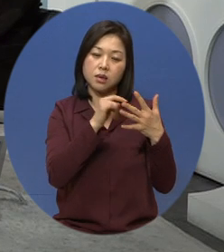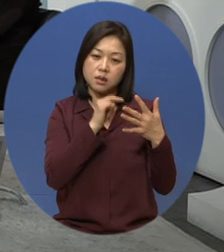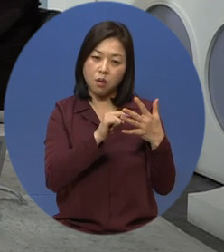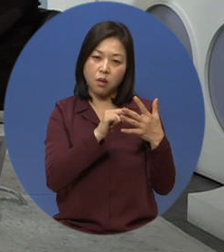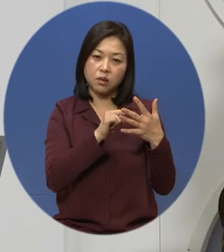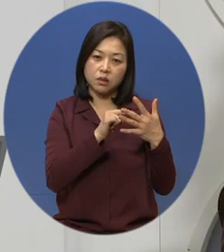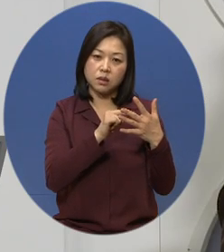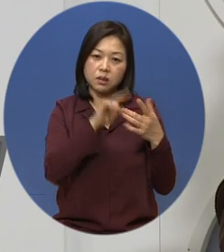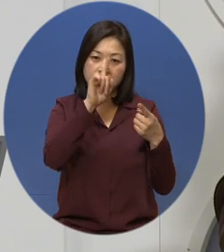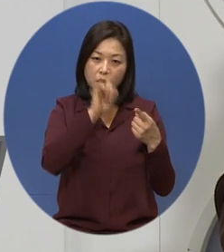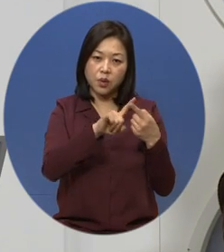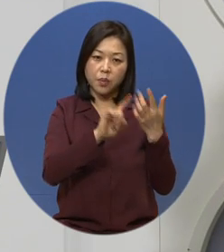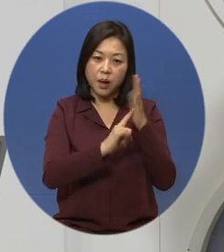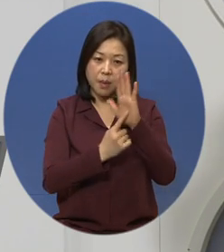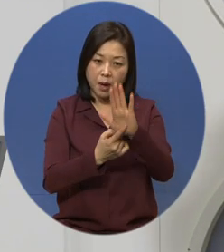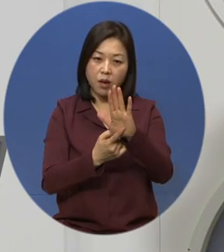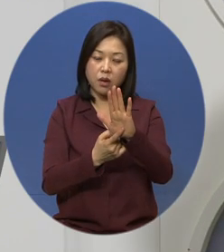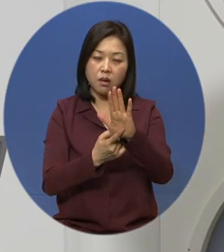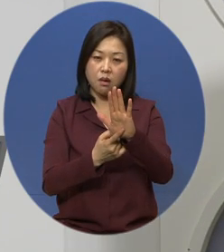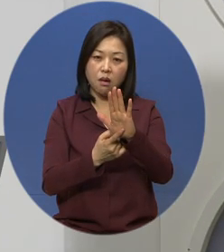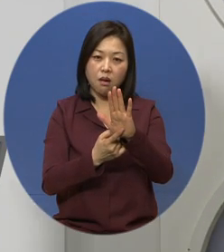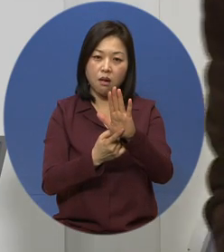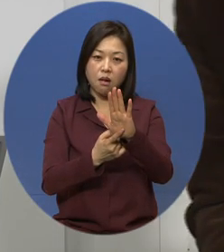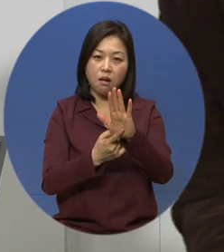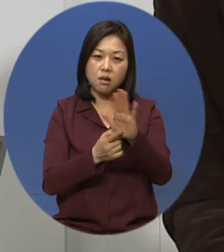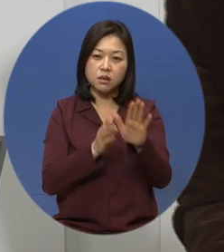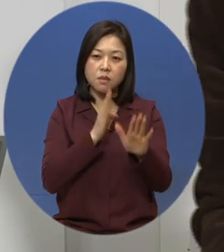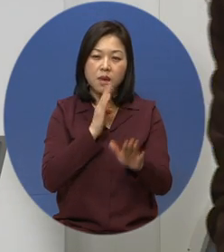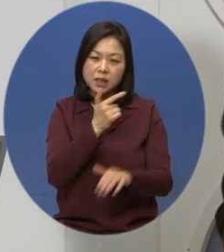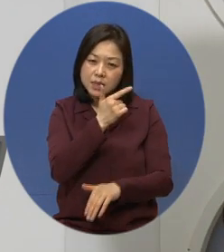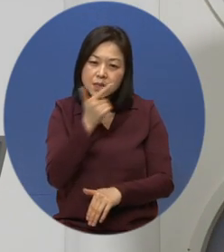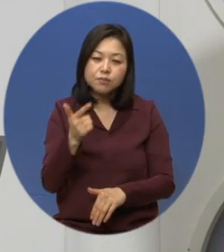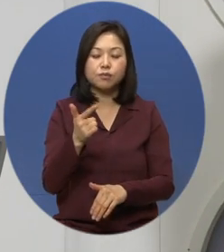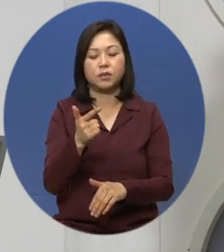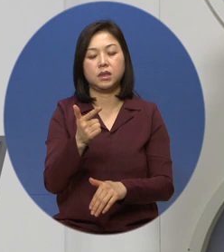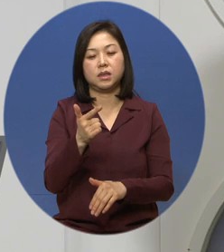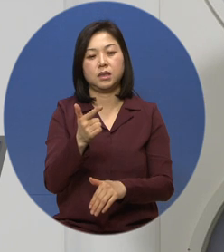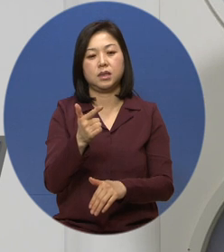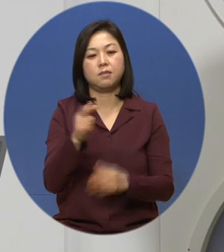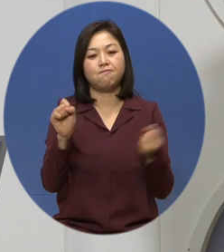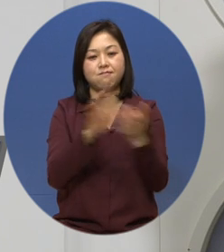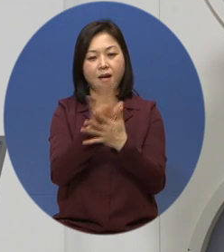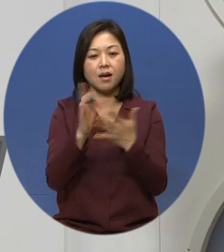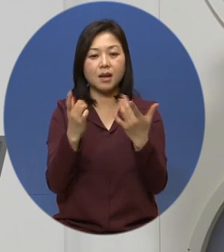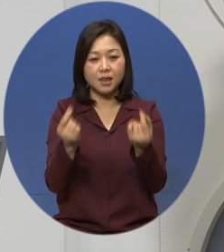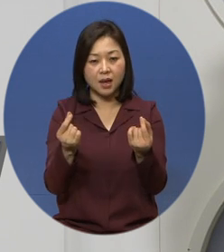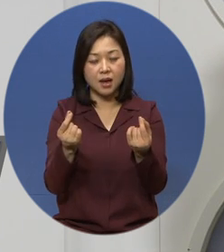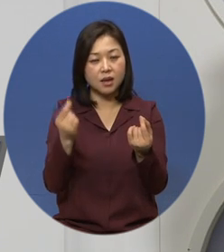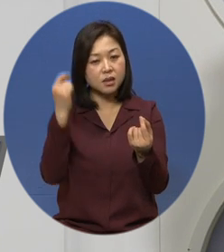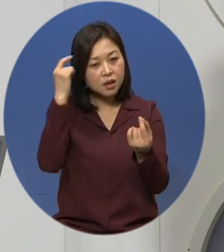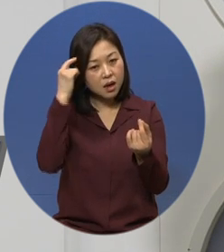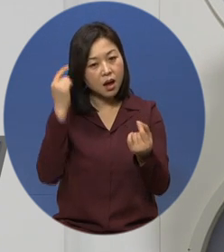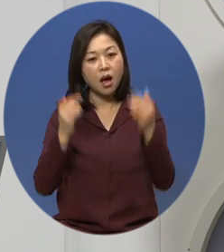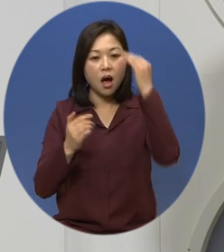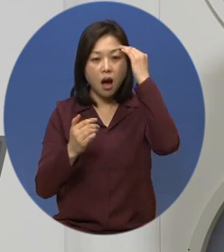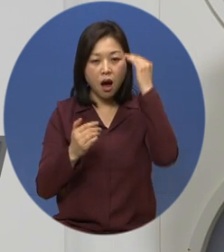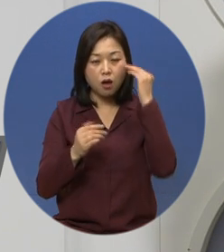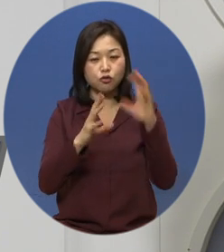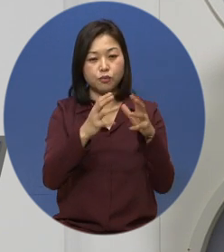어 상의 된다면 어 큰 일 하겠다 어 대한민국 국민이